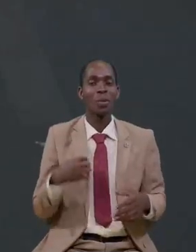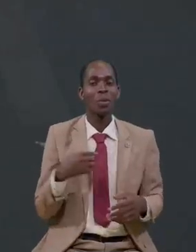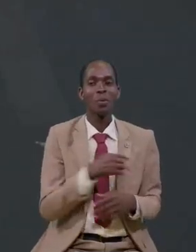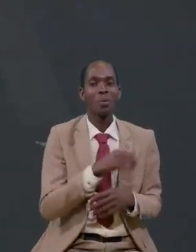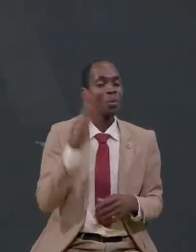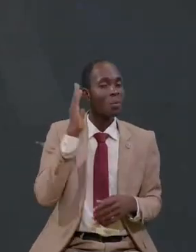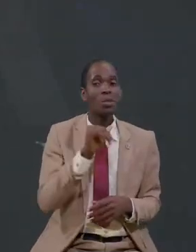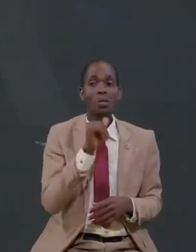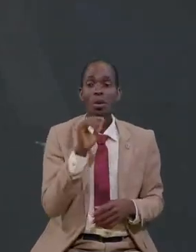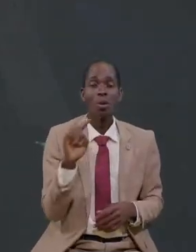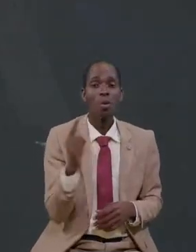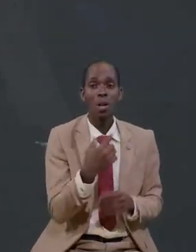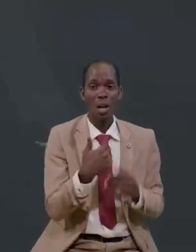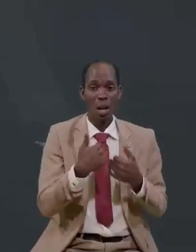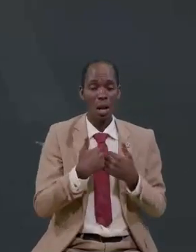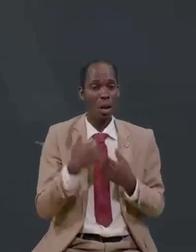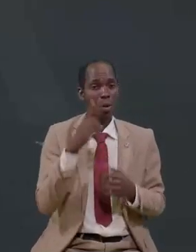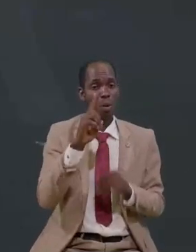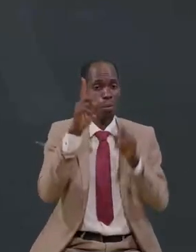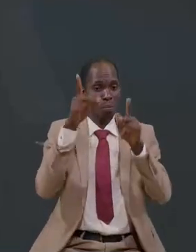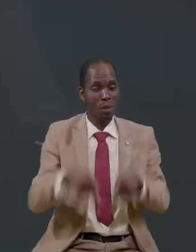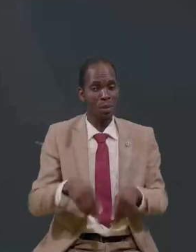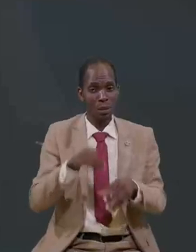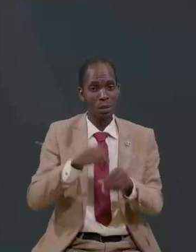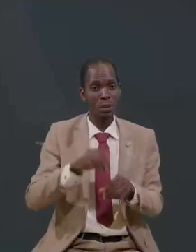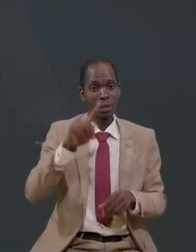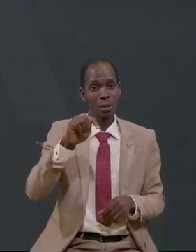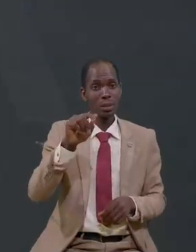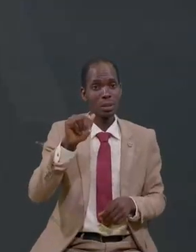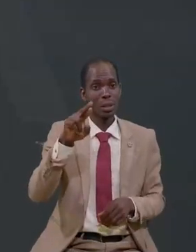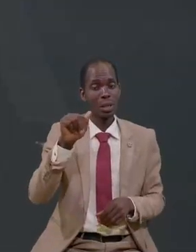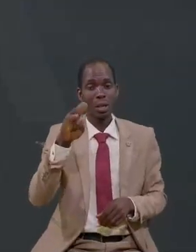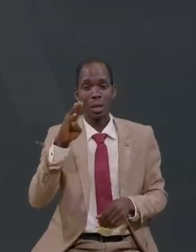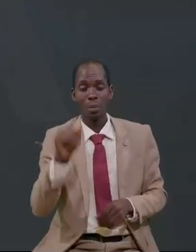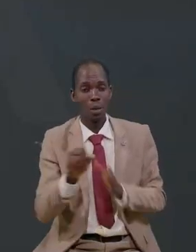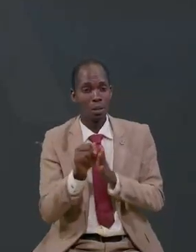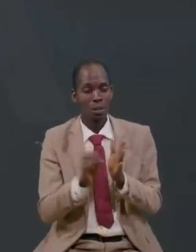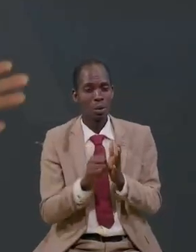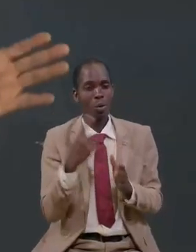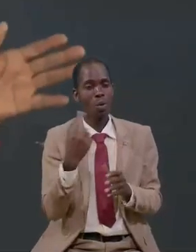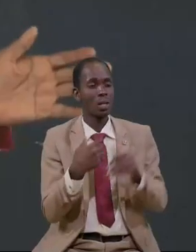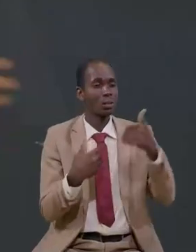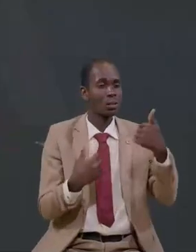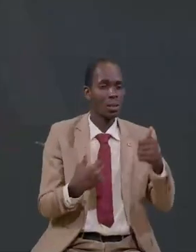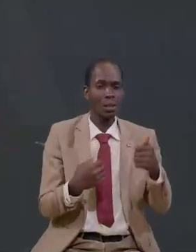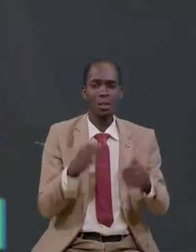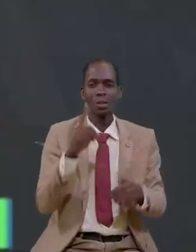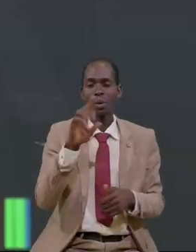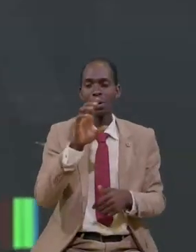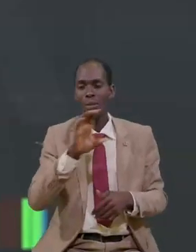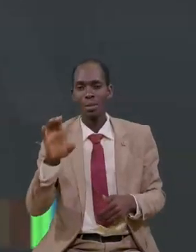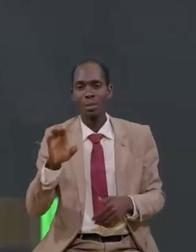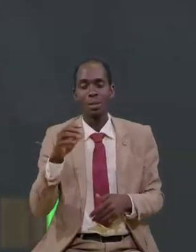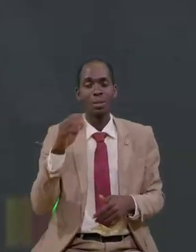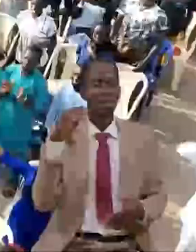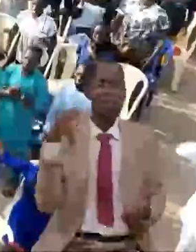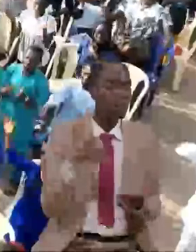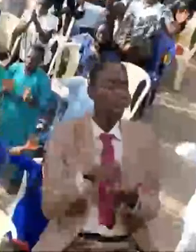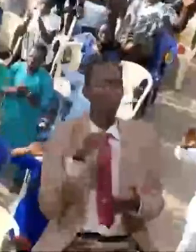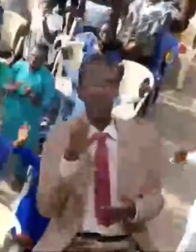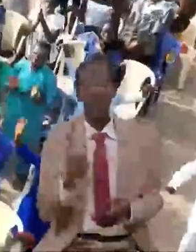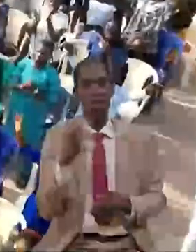Nous n'aurons pas une seule personne à Taraba. Pas seulement 10, pas 100. Hein? Des milliers